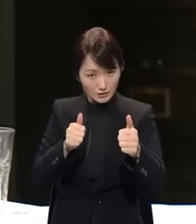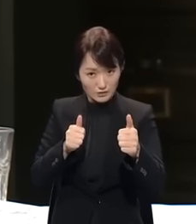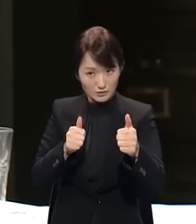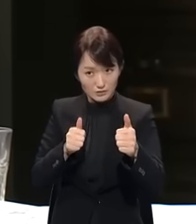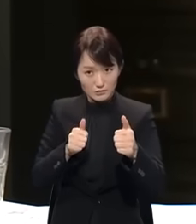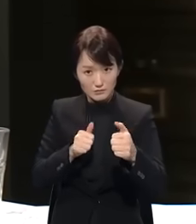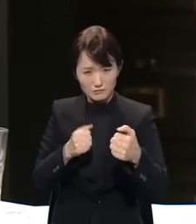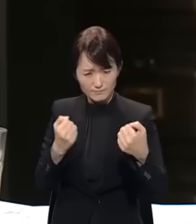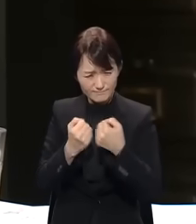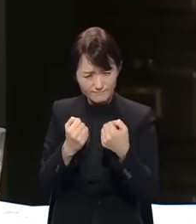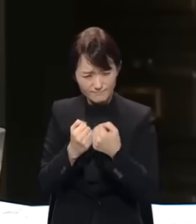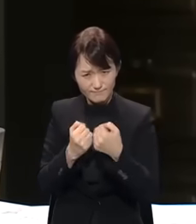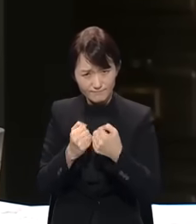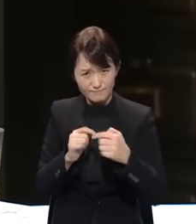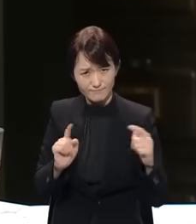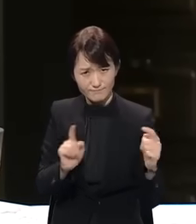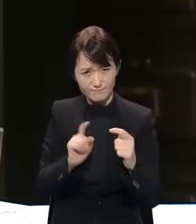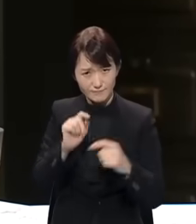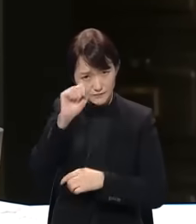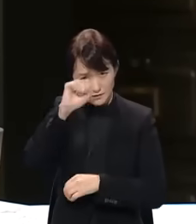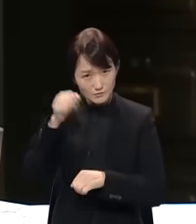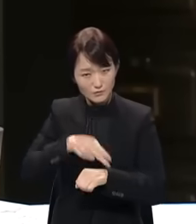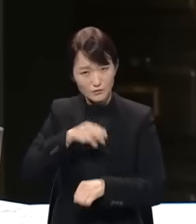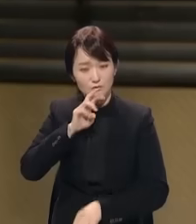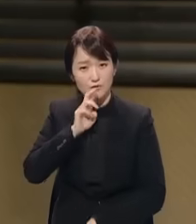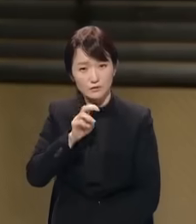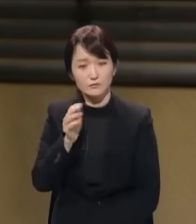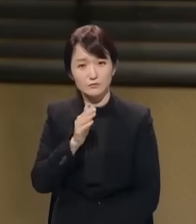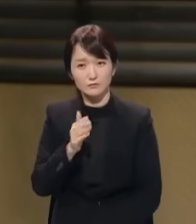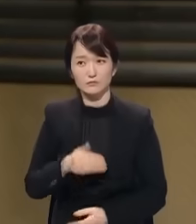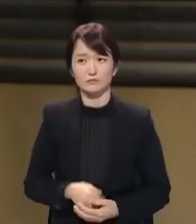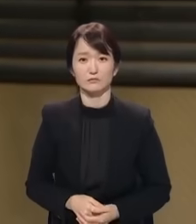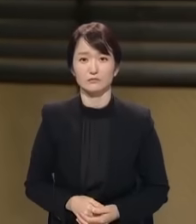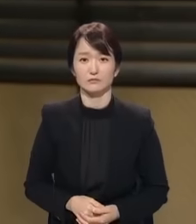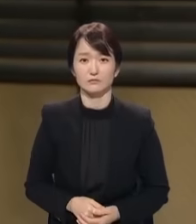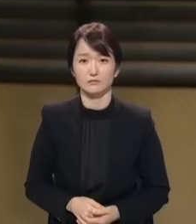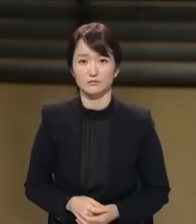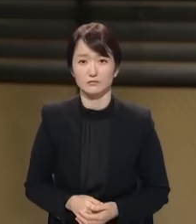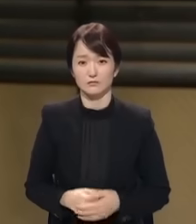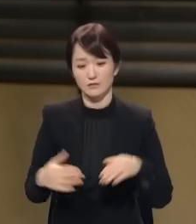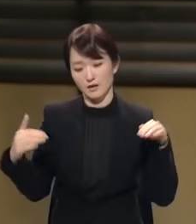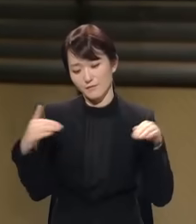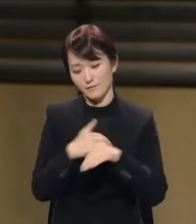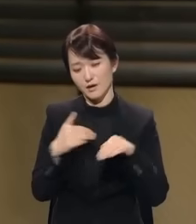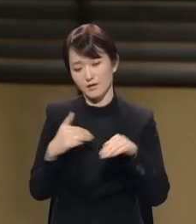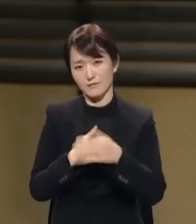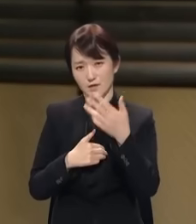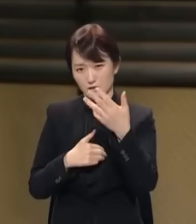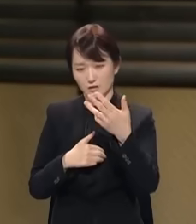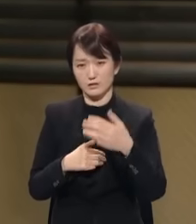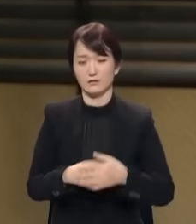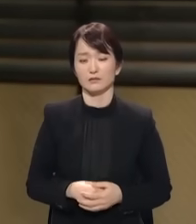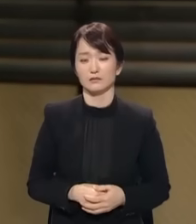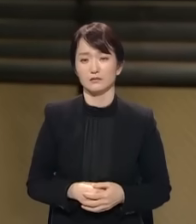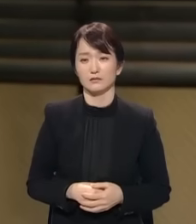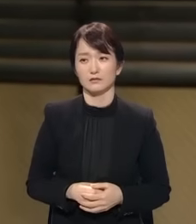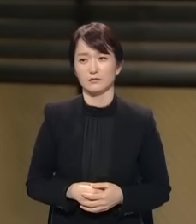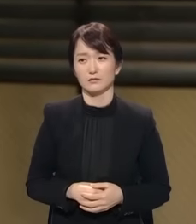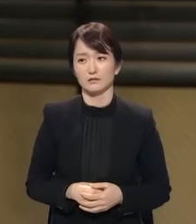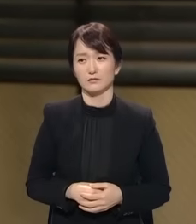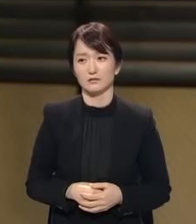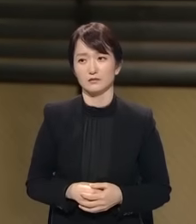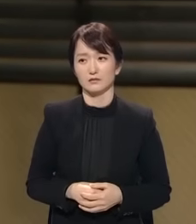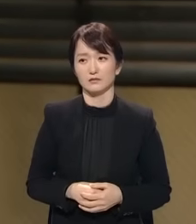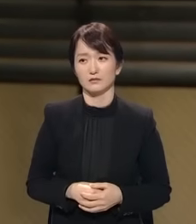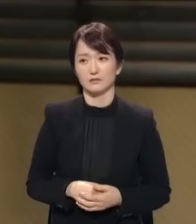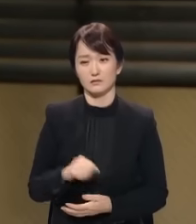뭔가 다툼이 시작됐다고요? 자, 새벽 2시 30분 정도인데 이 왕복 8차선 정도 도로입니다. 도로에서 조금